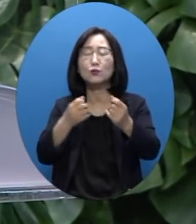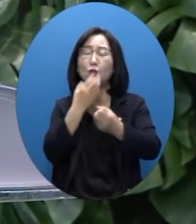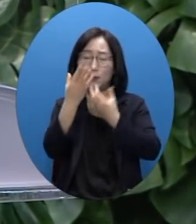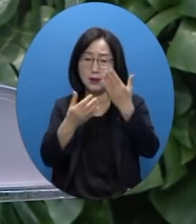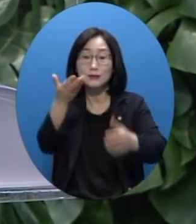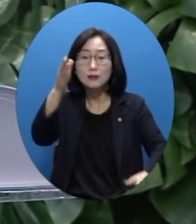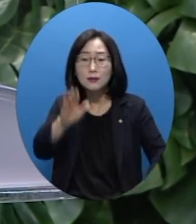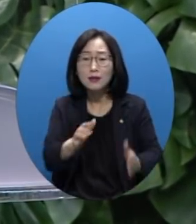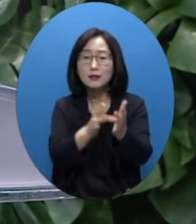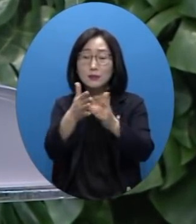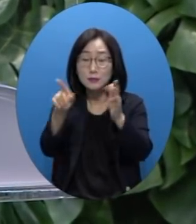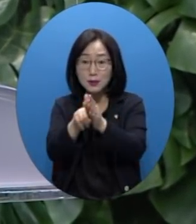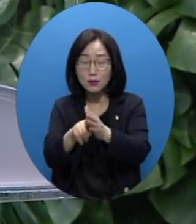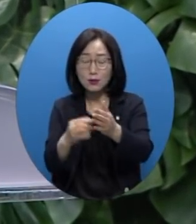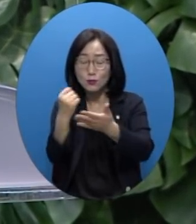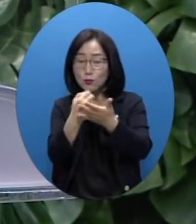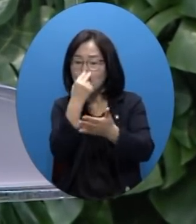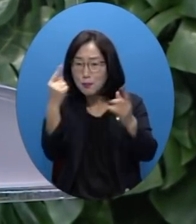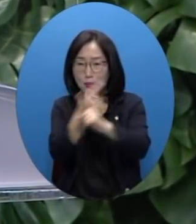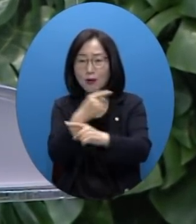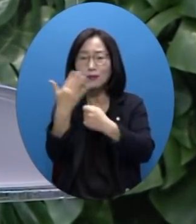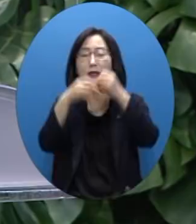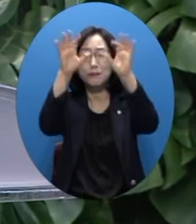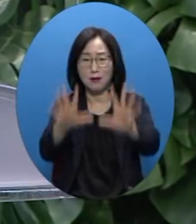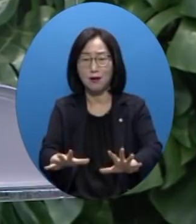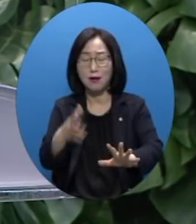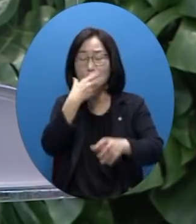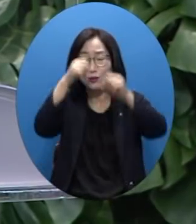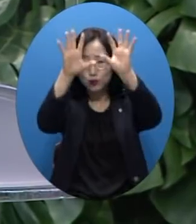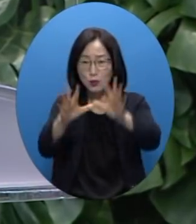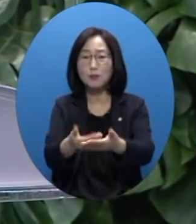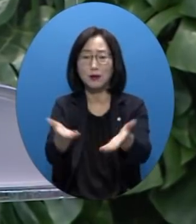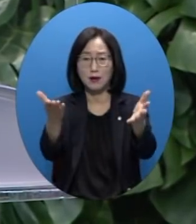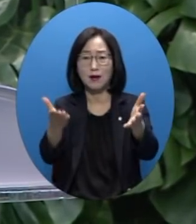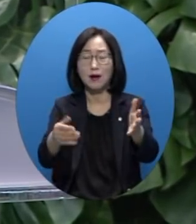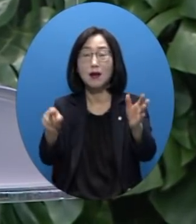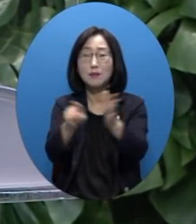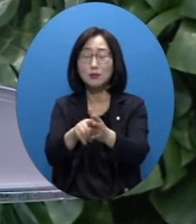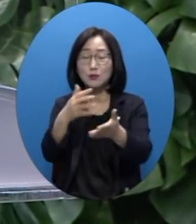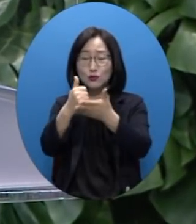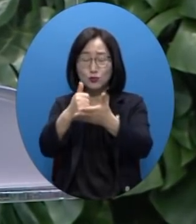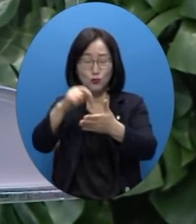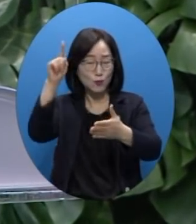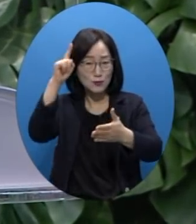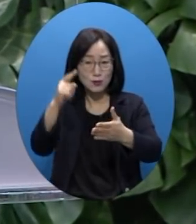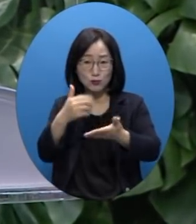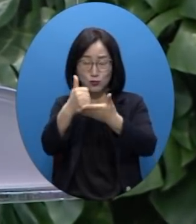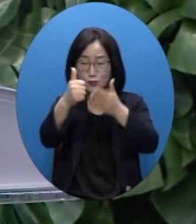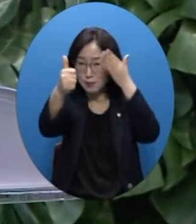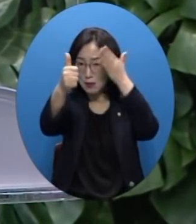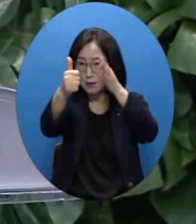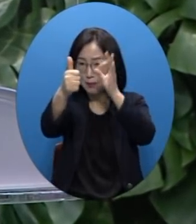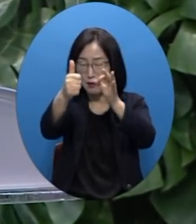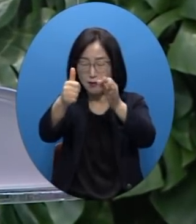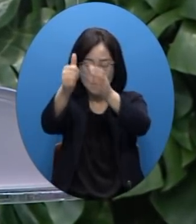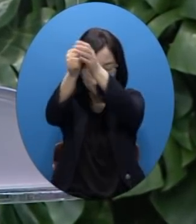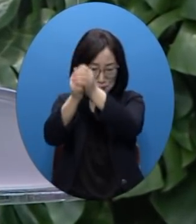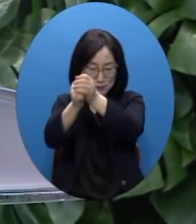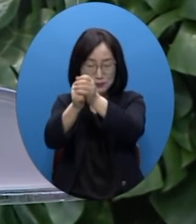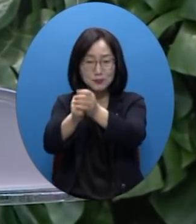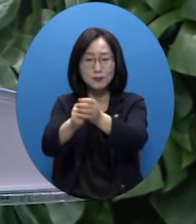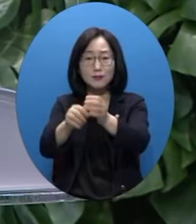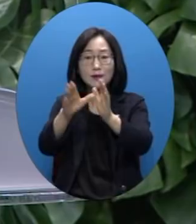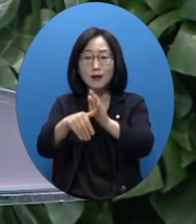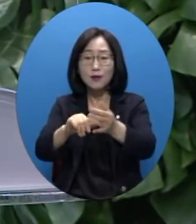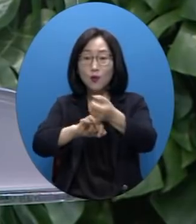하면 운명이 바뀌어집니다. 은혜가 임합니다. 축복이 임합니다. 믿음의 주 온전케 하신 예수만 바라보고 예수만 붙잡고 나아갈 때